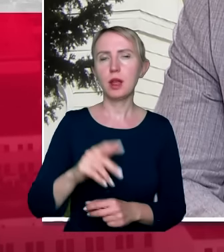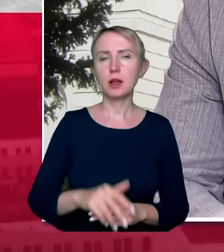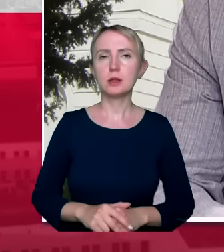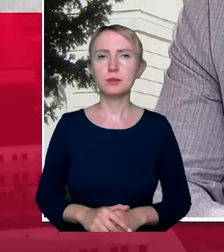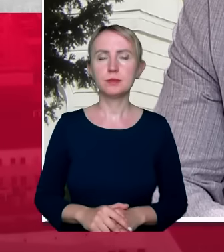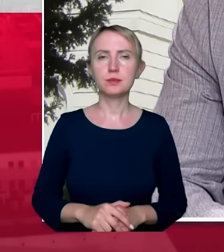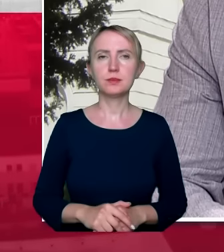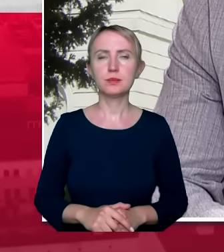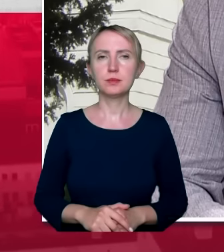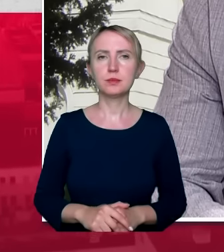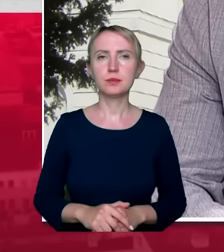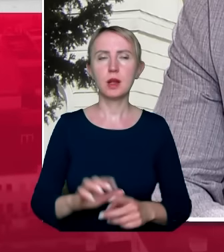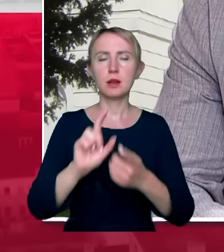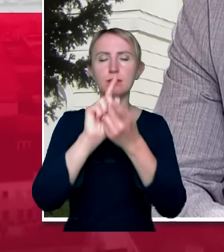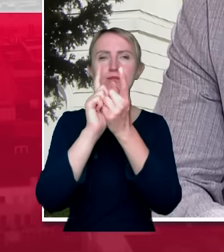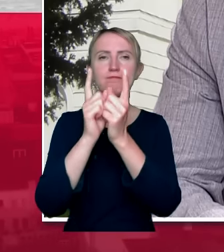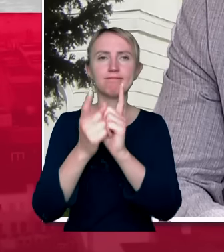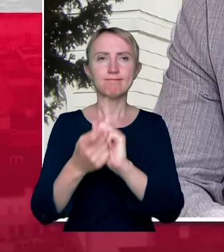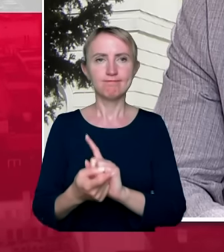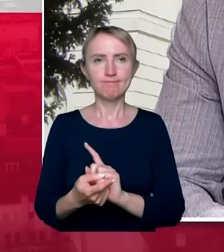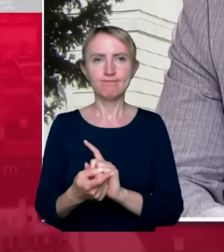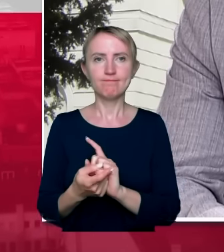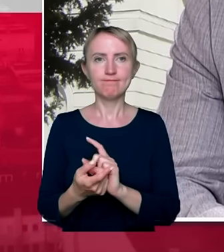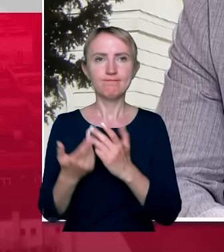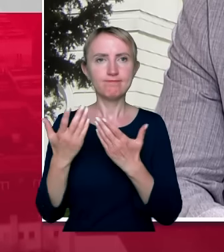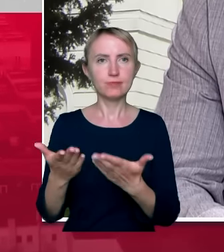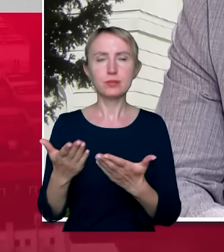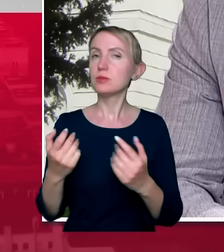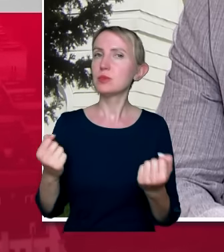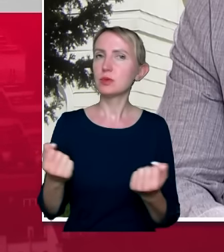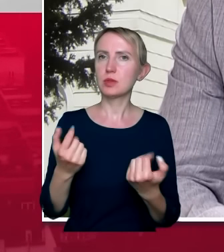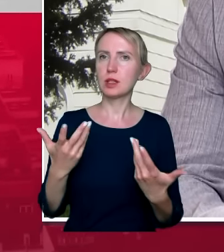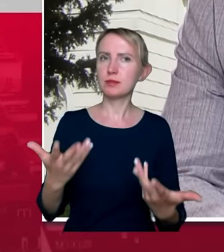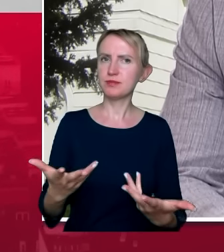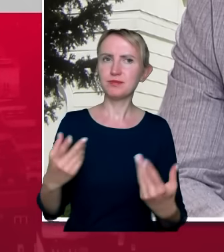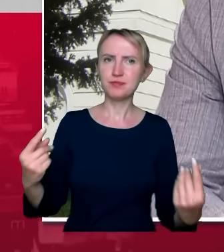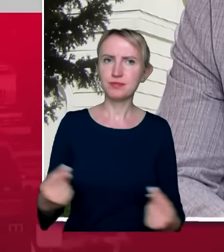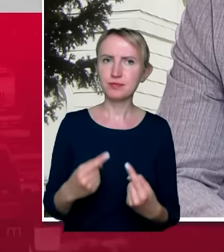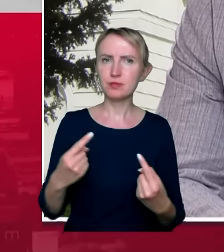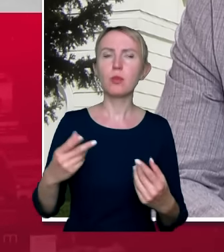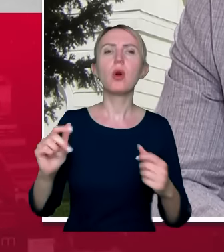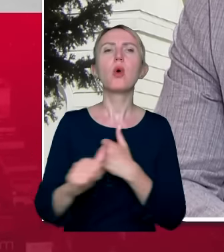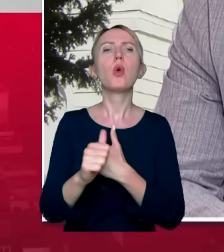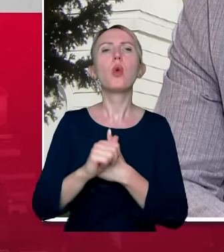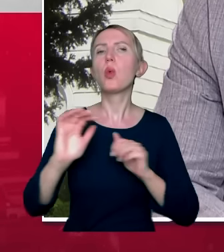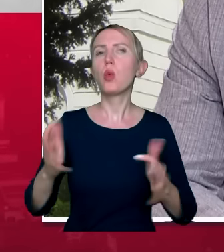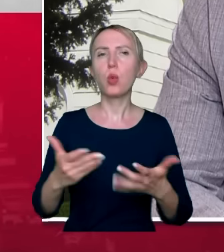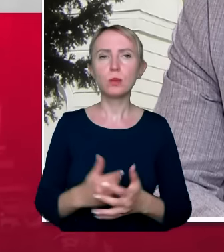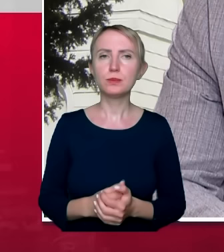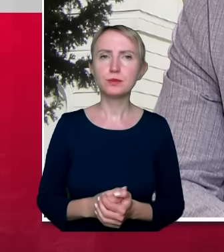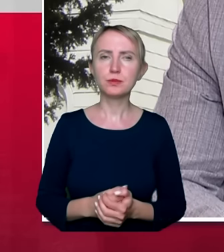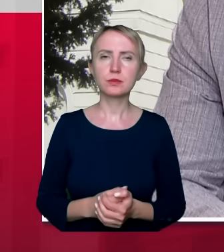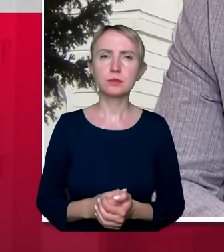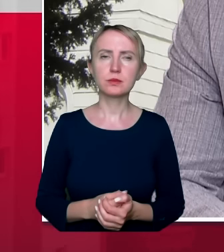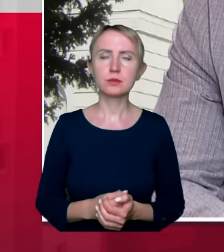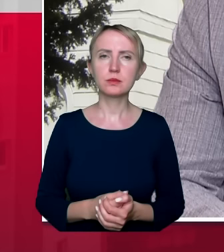ale przekręcono to w takim kierunku, bym powiedział, trochę groteskowym. Tak? Przecież o co chodziło? Chodziło o to, żeby